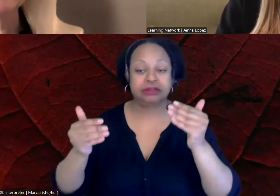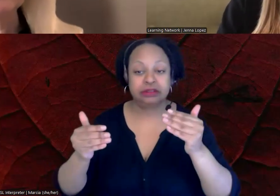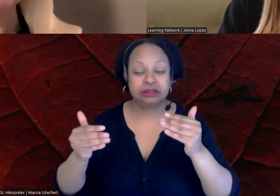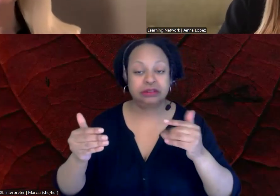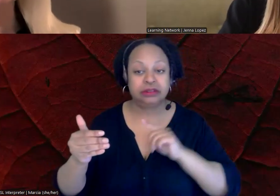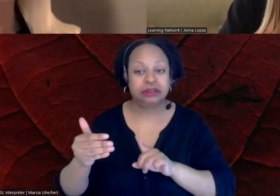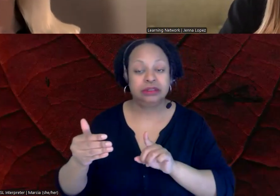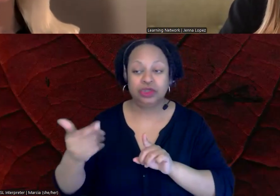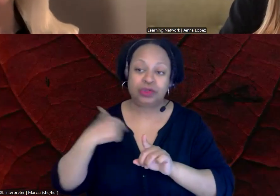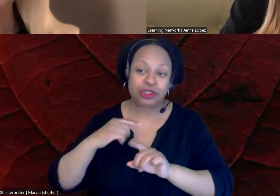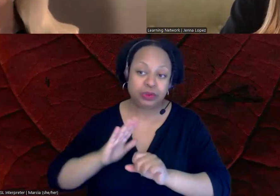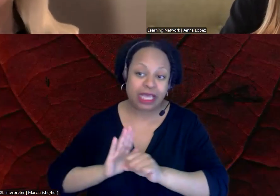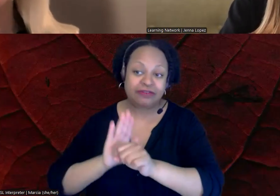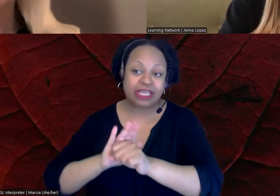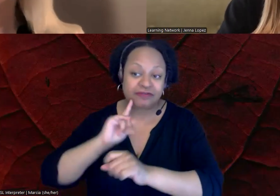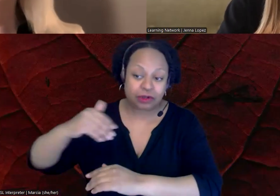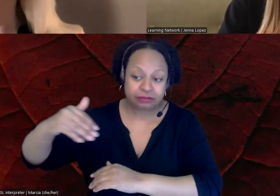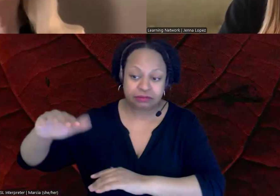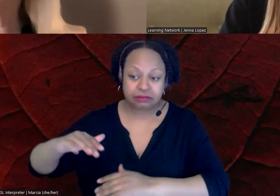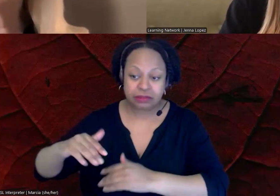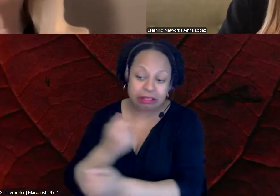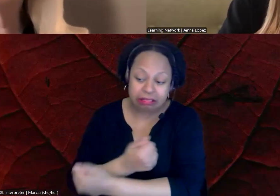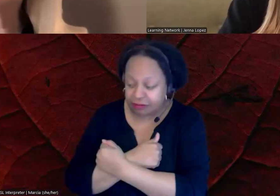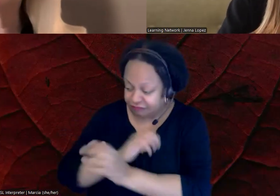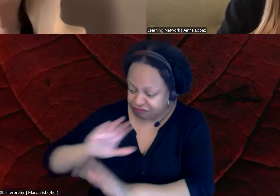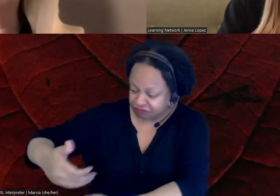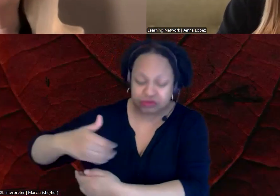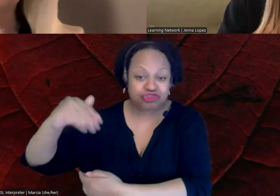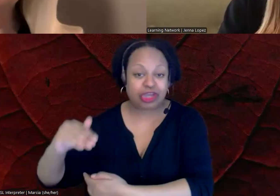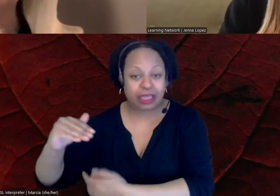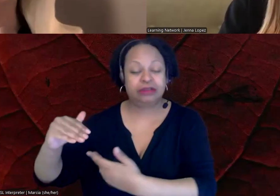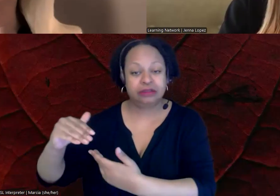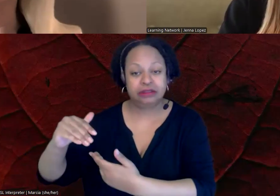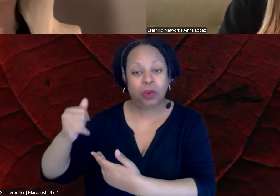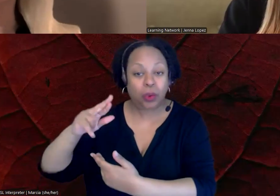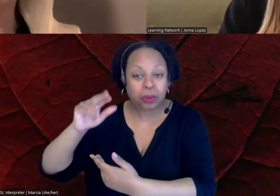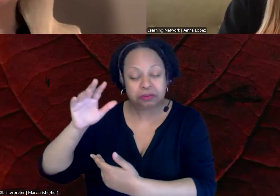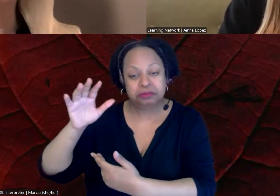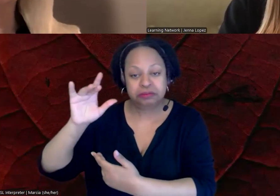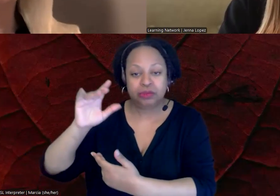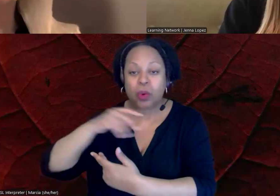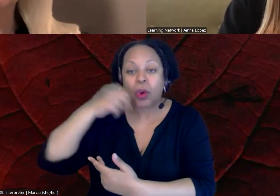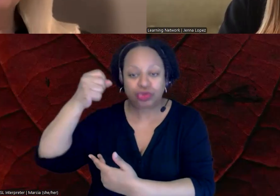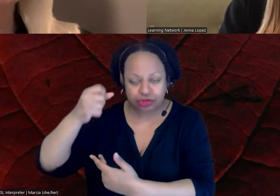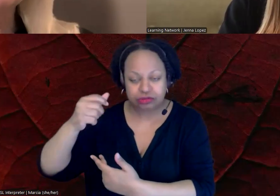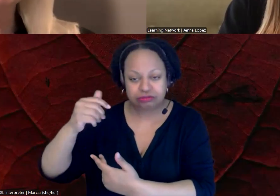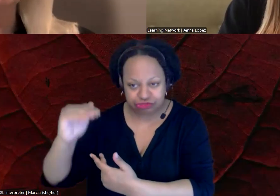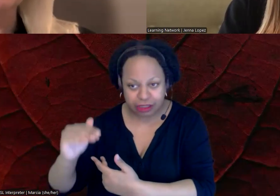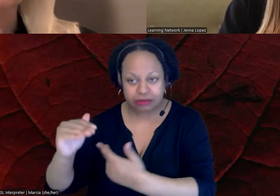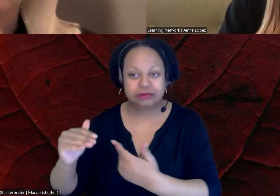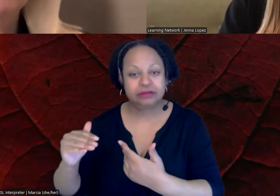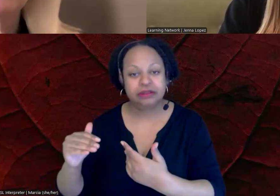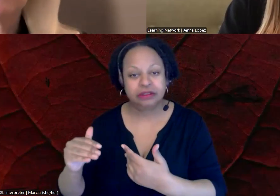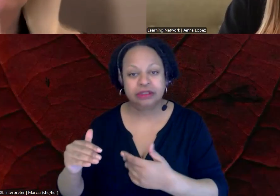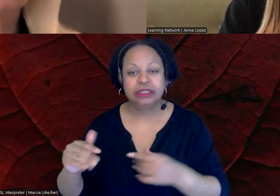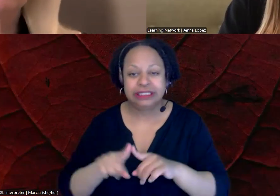c'est-à-dire nos enfants, et nous confrontons ces systèmes capacitistes. C'est un petit peu le travail que nous avons